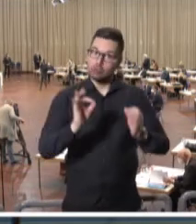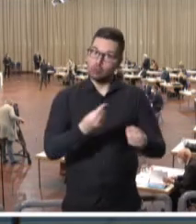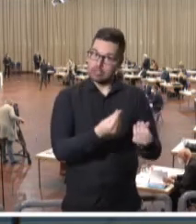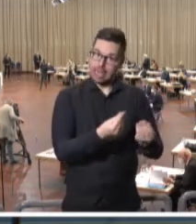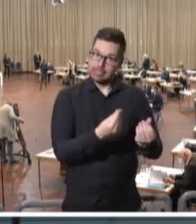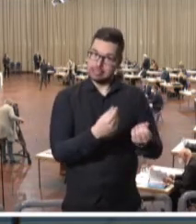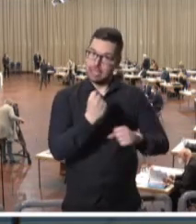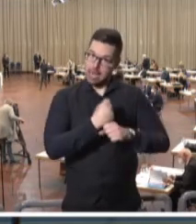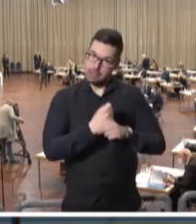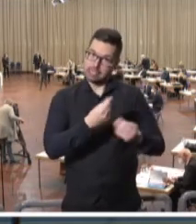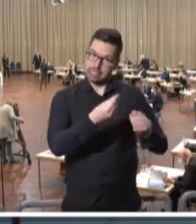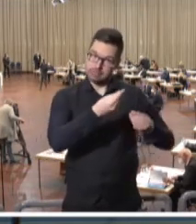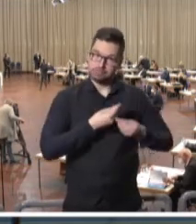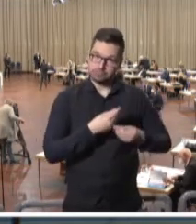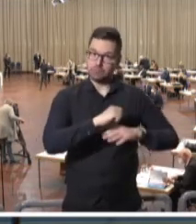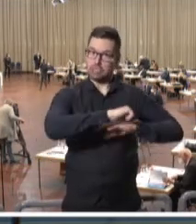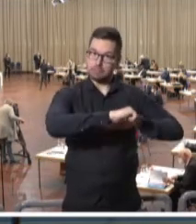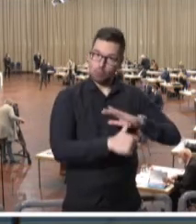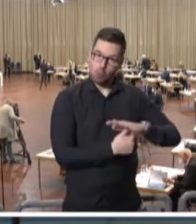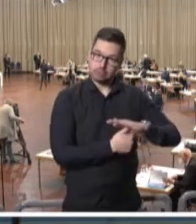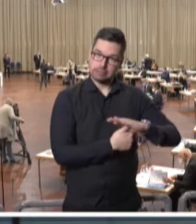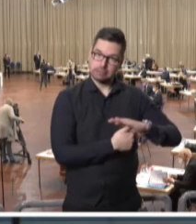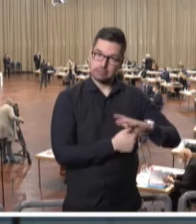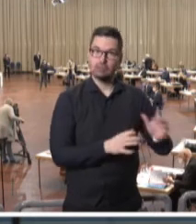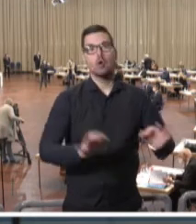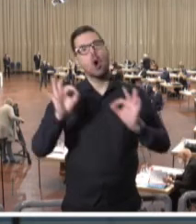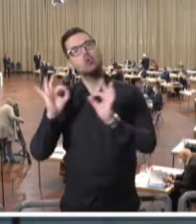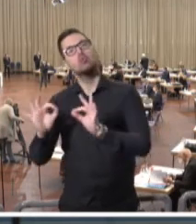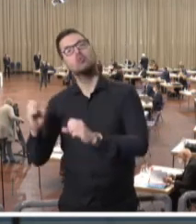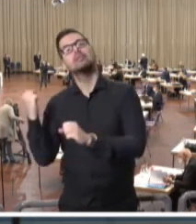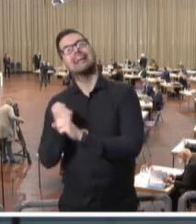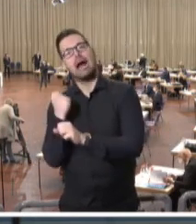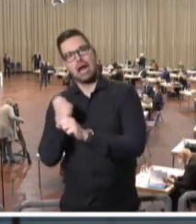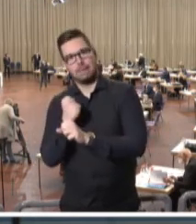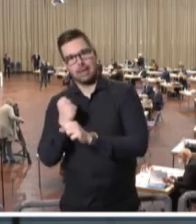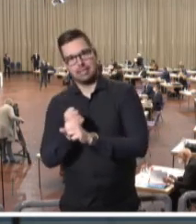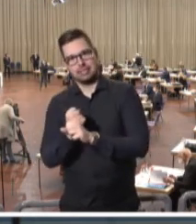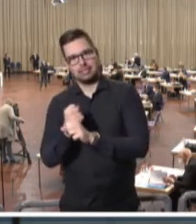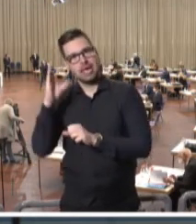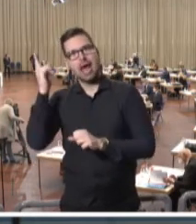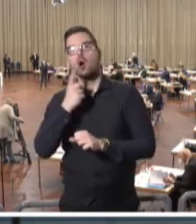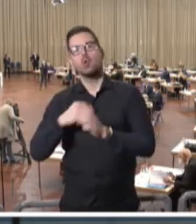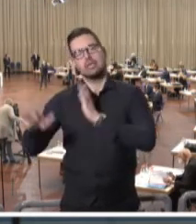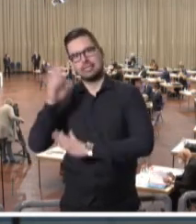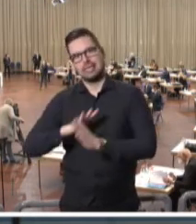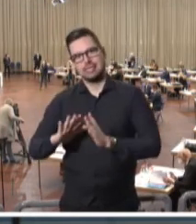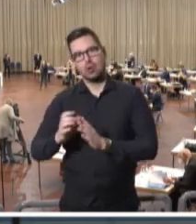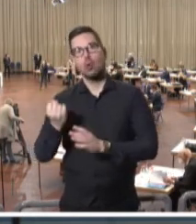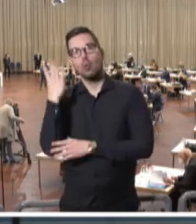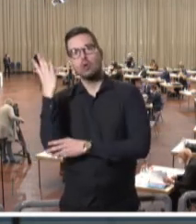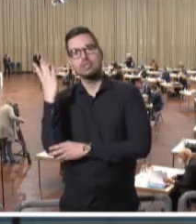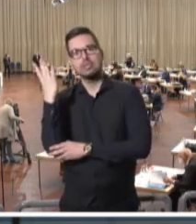für seine Arbeit, steht das Brot. Und für gute Arbeit, und das ist ein Begriff, den ich von Eugen Roth gelernt habe, stehen die